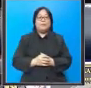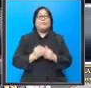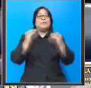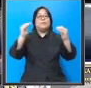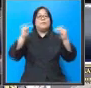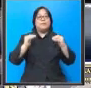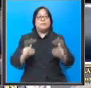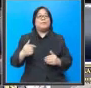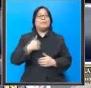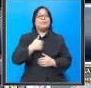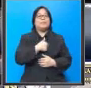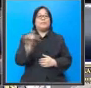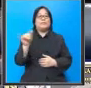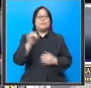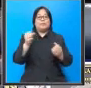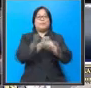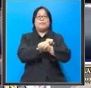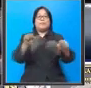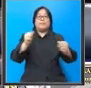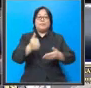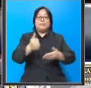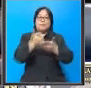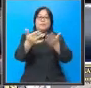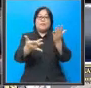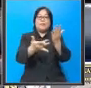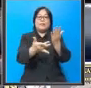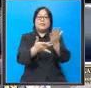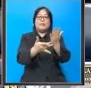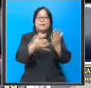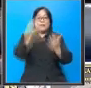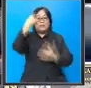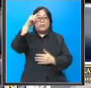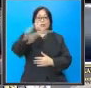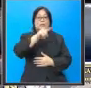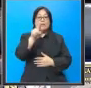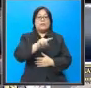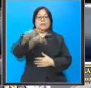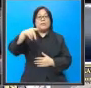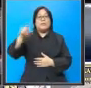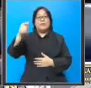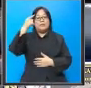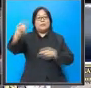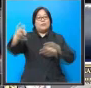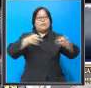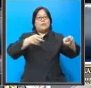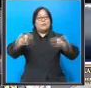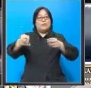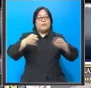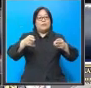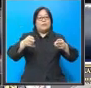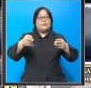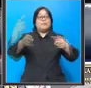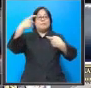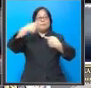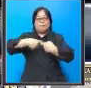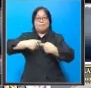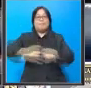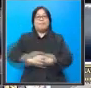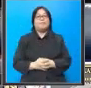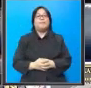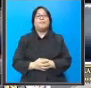Disamping itu kita juga menyediakan pantas jadi call kepada CVT khususnya dalam urusan-urusan yang